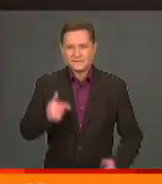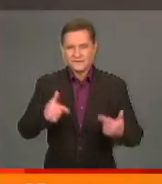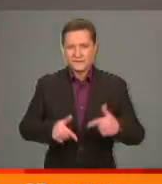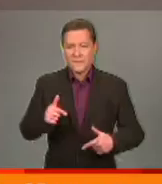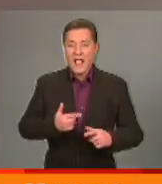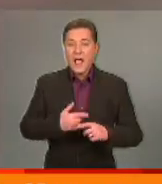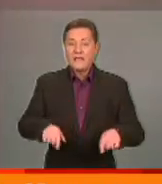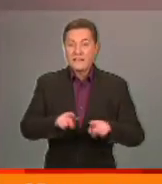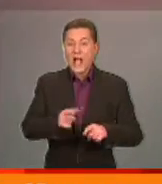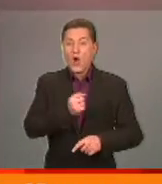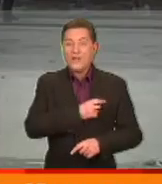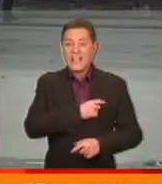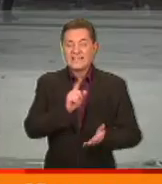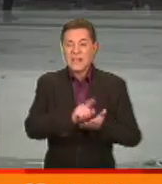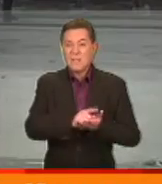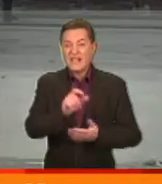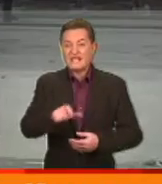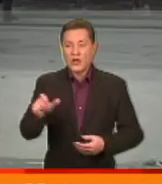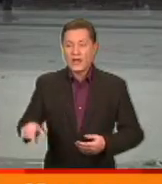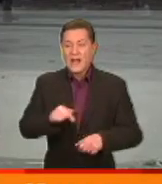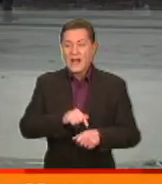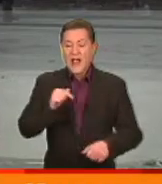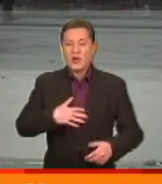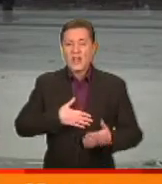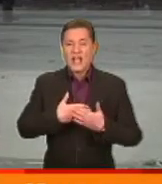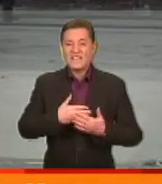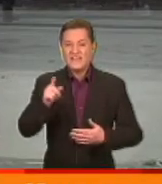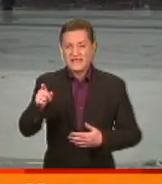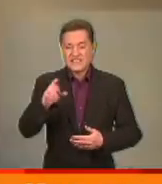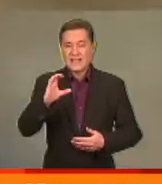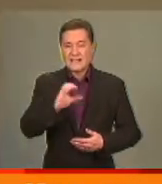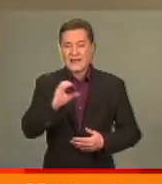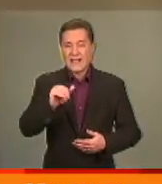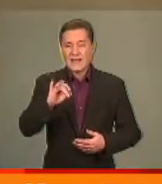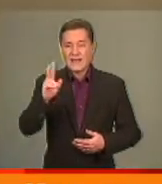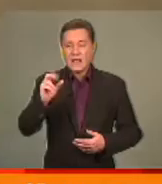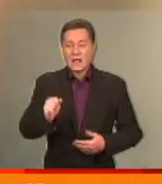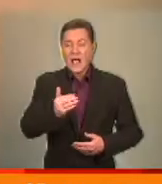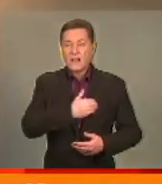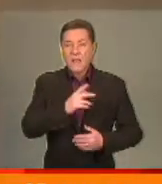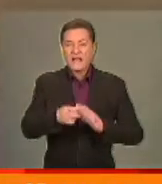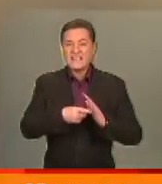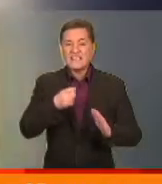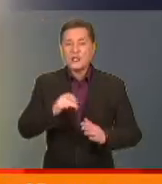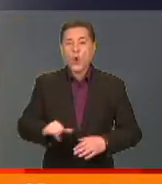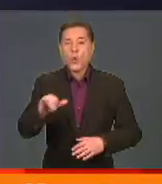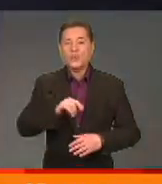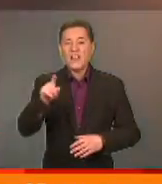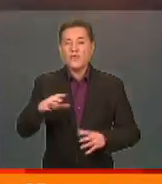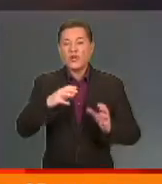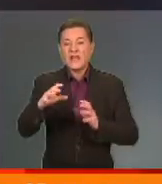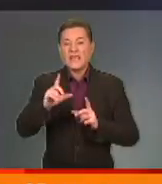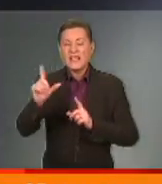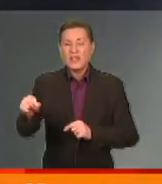приберіть! Це так одеські пенсіонери реагують на місцевого активіста Сергія Стерненка. Він намагається дізнатися, куди вони їдуть